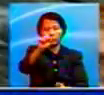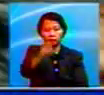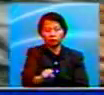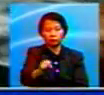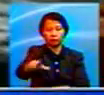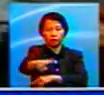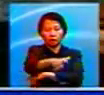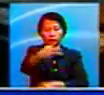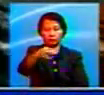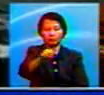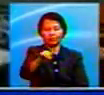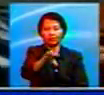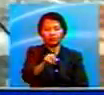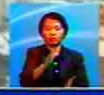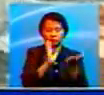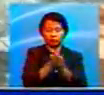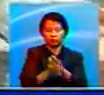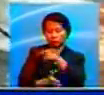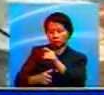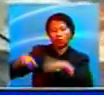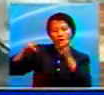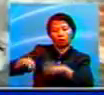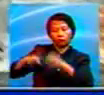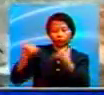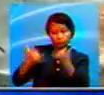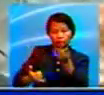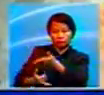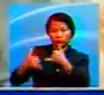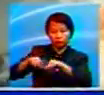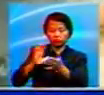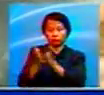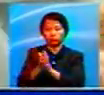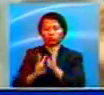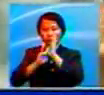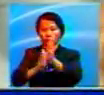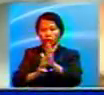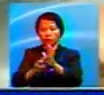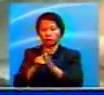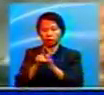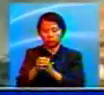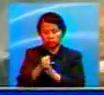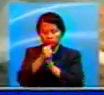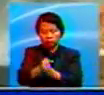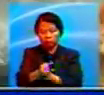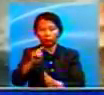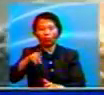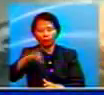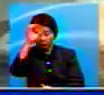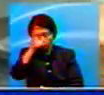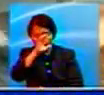Lautan Hindi, maka Australia maka Australia ketika ini masih menjadi wakil ataupun memimpin operasi